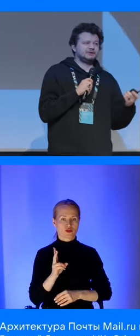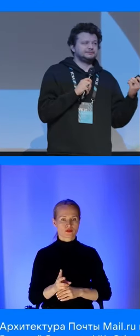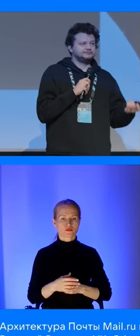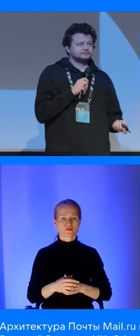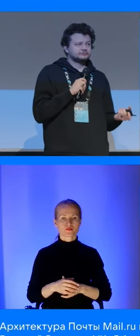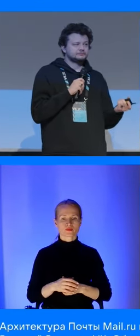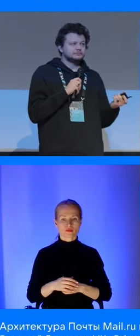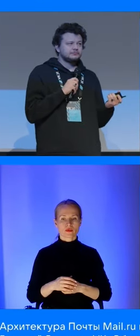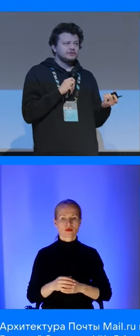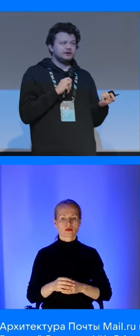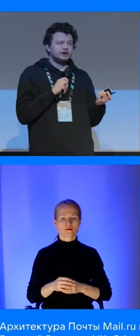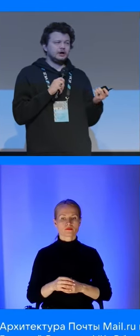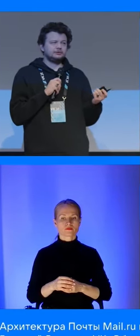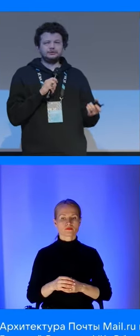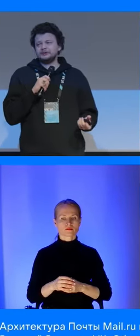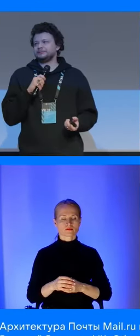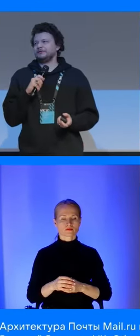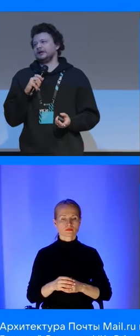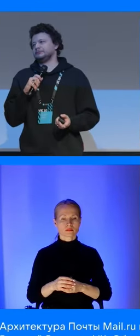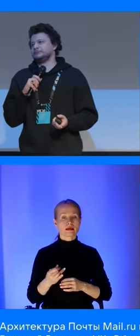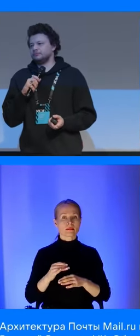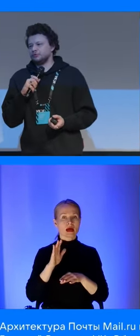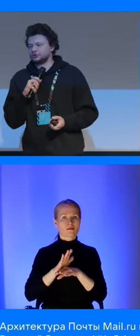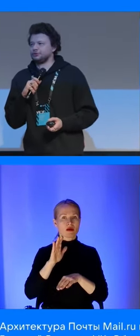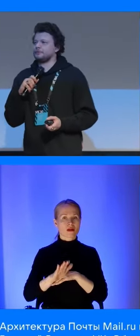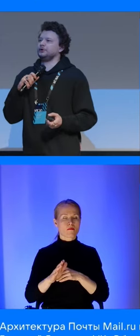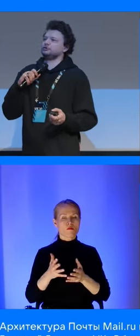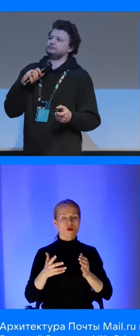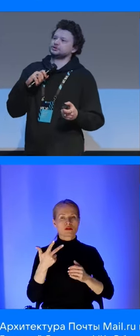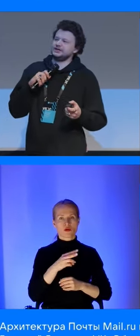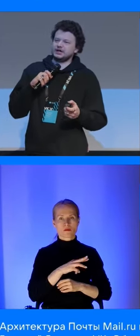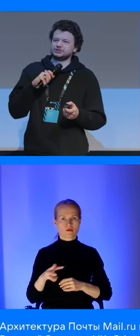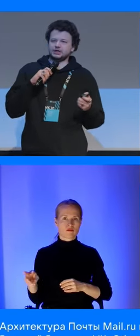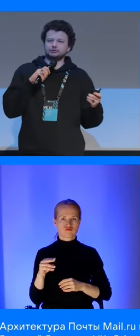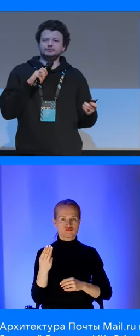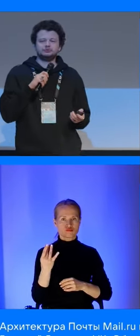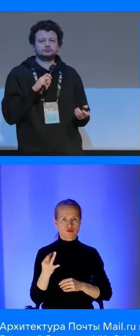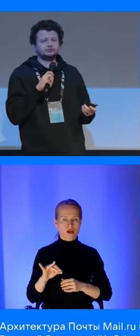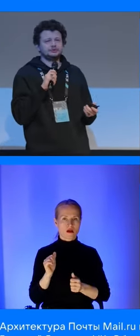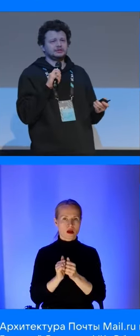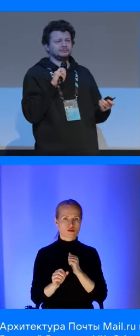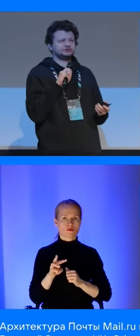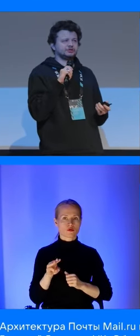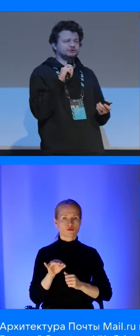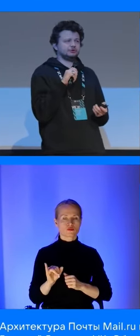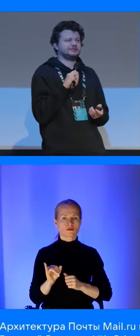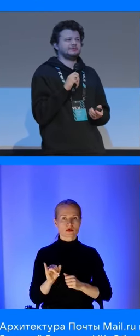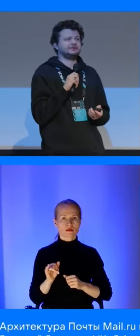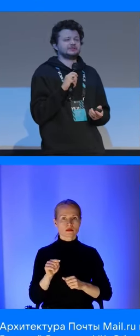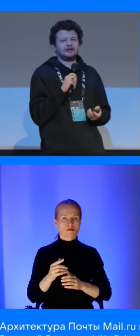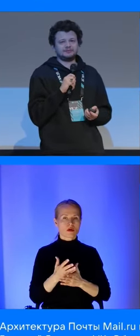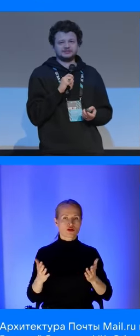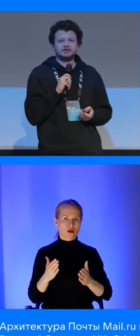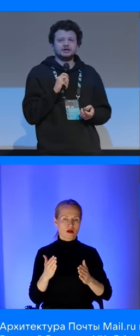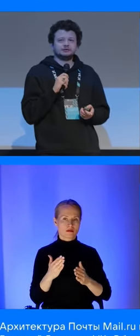64 килобайта. Ну и мы отправляем больше 3 миллионов пушей также каждую минуту, и там достаточно высокая